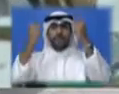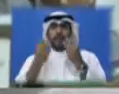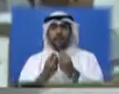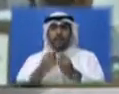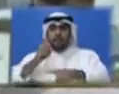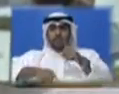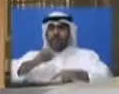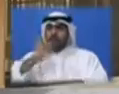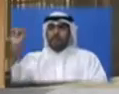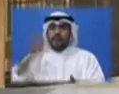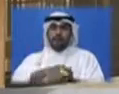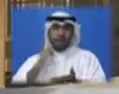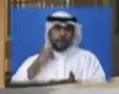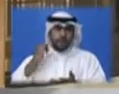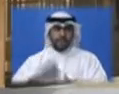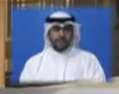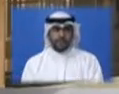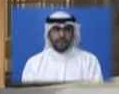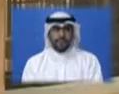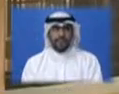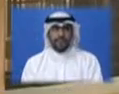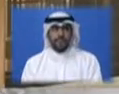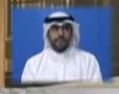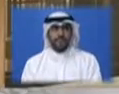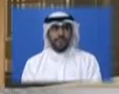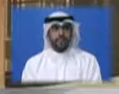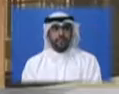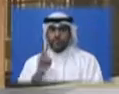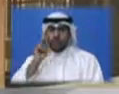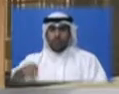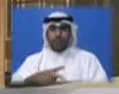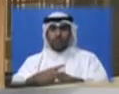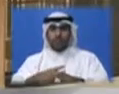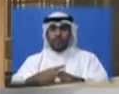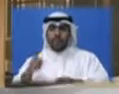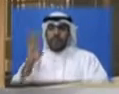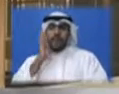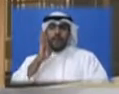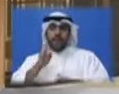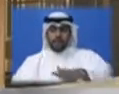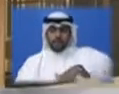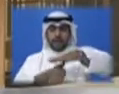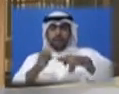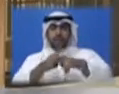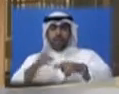القضايا العربية. نظرا لرئاسة الكويت لهذه الدورة فنحن